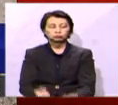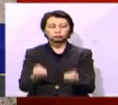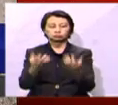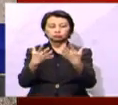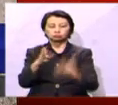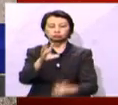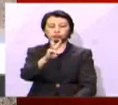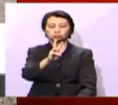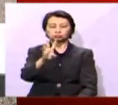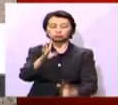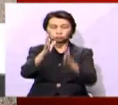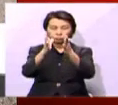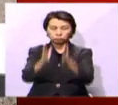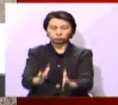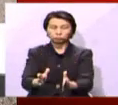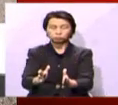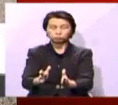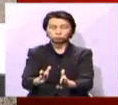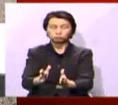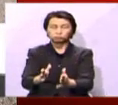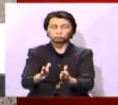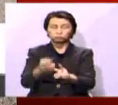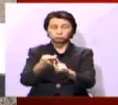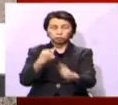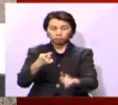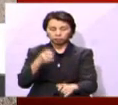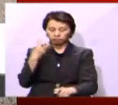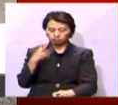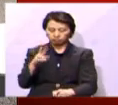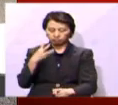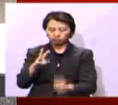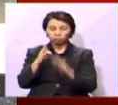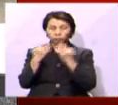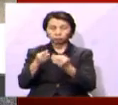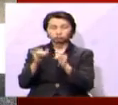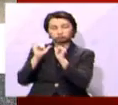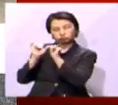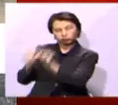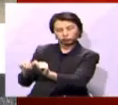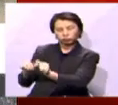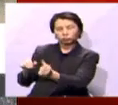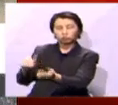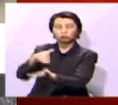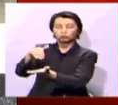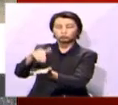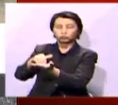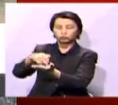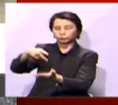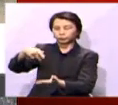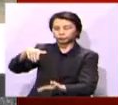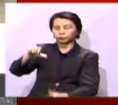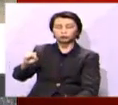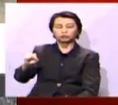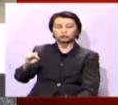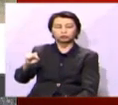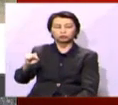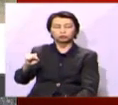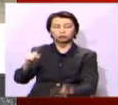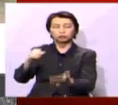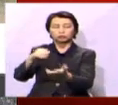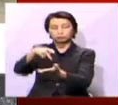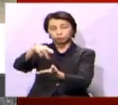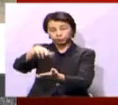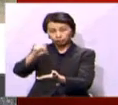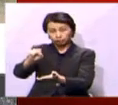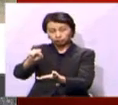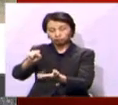Seramai 64 orang penduduk terjejas daripada 16 keluarga masih berada di pusat pemindahan Balai Raya Gemerih, Balai